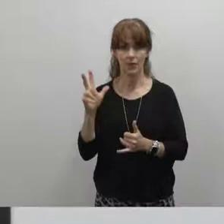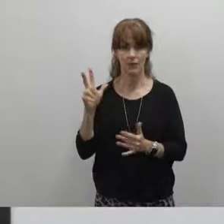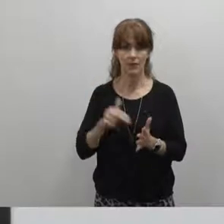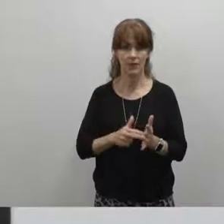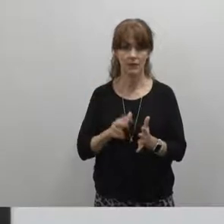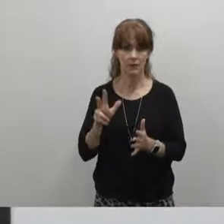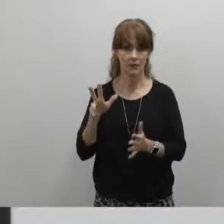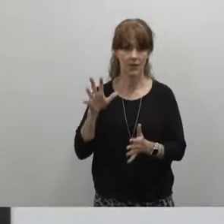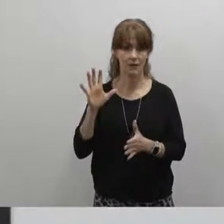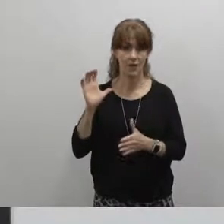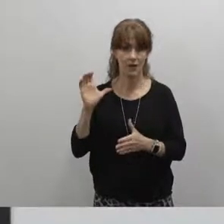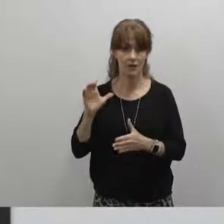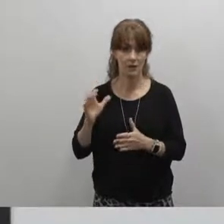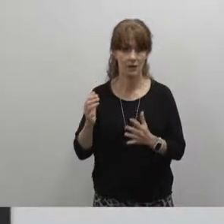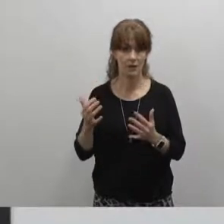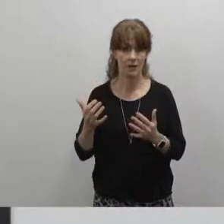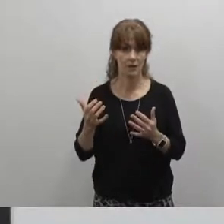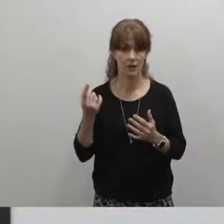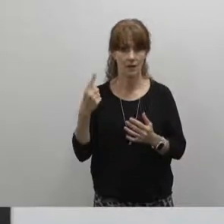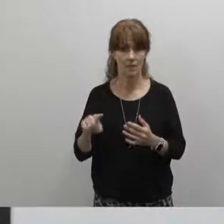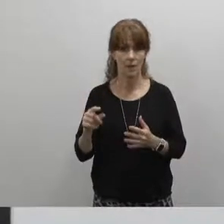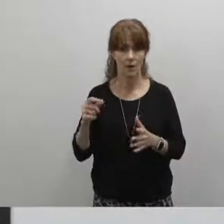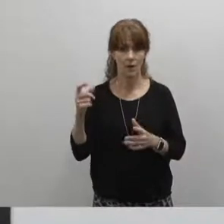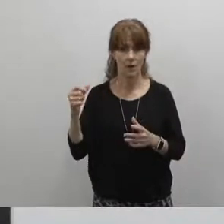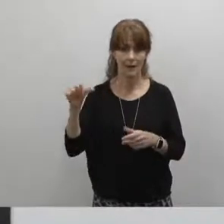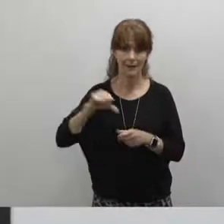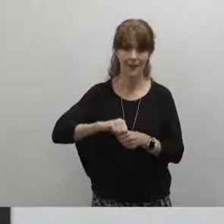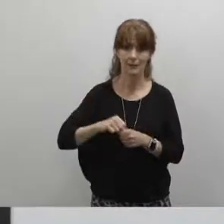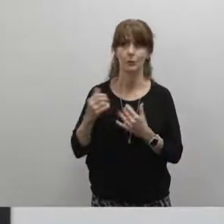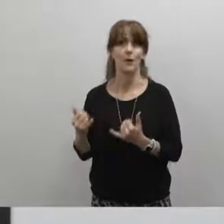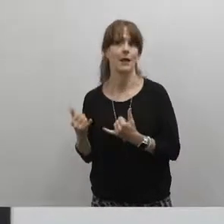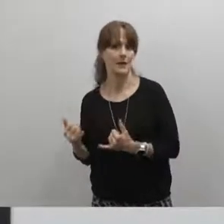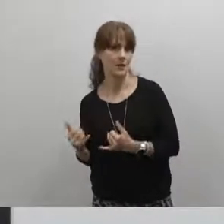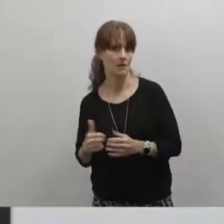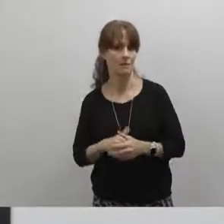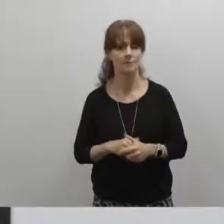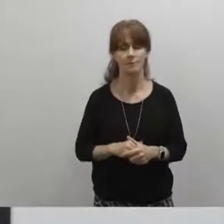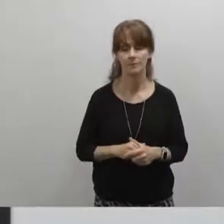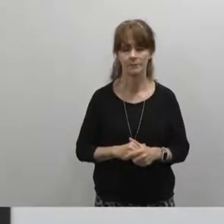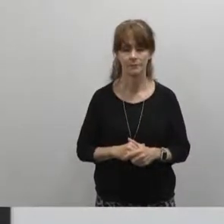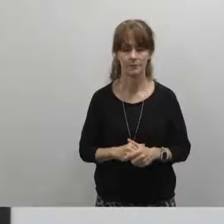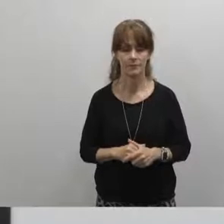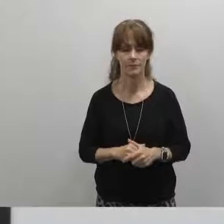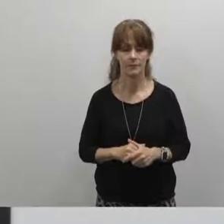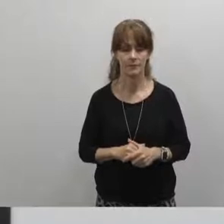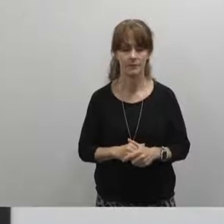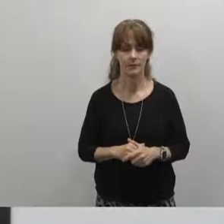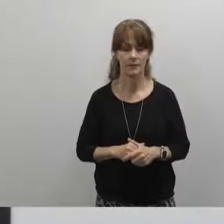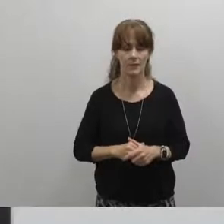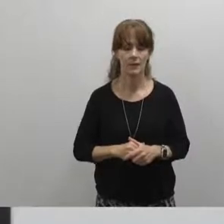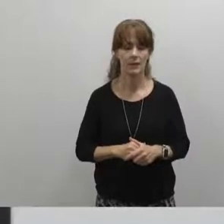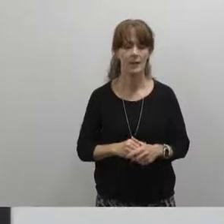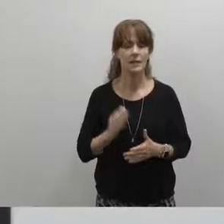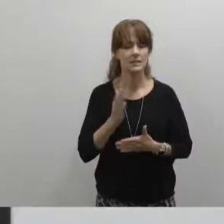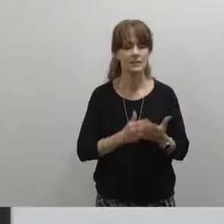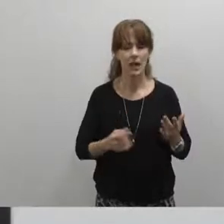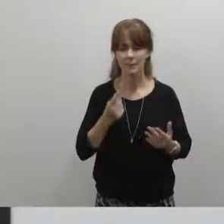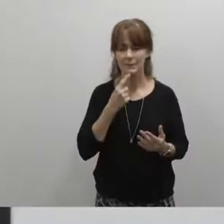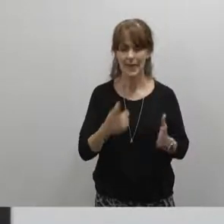pra à kia sinh tử vinh hai vì mình sâu ọc sơ hôi tiết chia chiêng nâng prà thái chạ sang